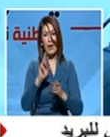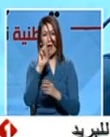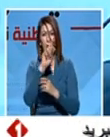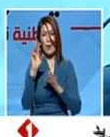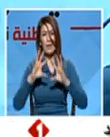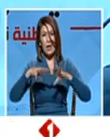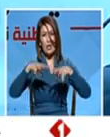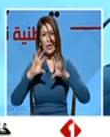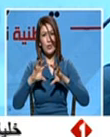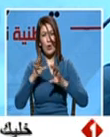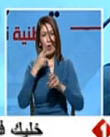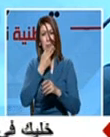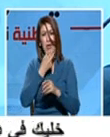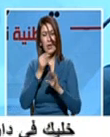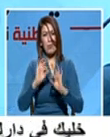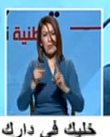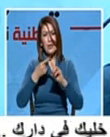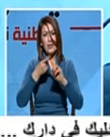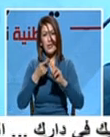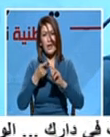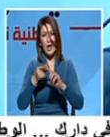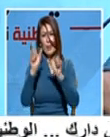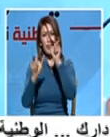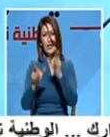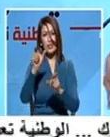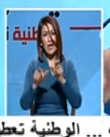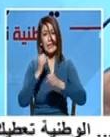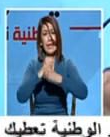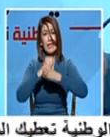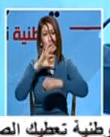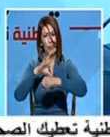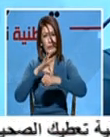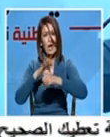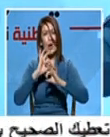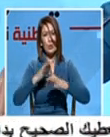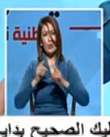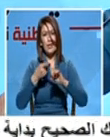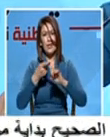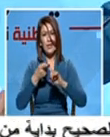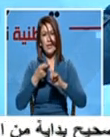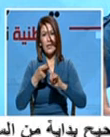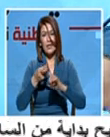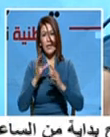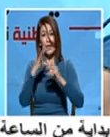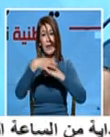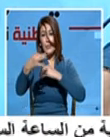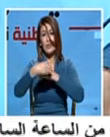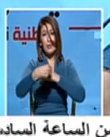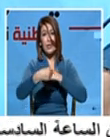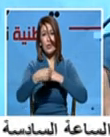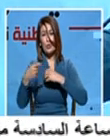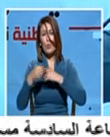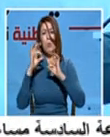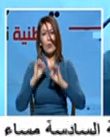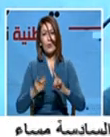وديسباتشينغ نتاع الاطار الطبي وشبه الطبي، ايضا ما قريتوش حساب هل الناس اللي باش يمشيوا لهم او الناس اللي موجوده في